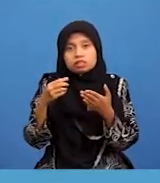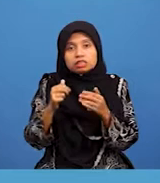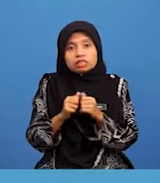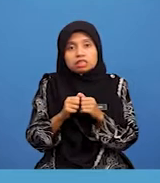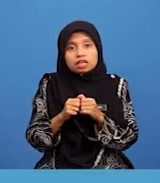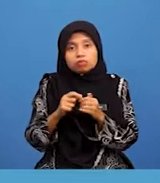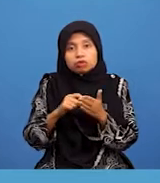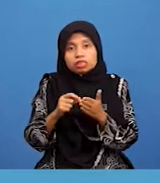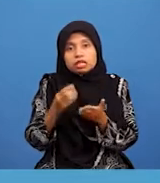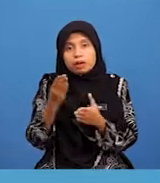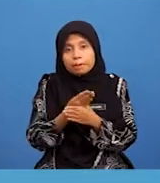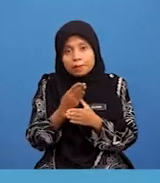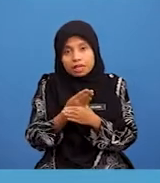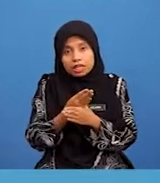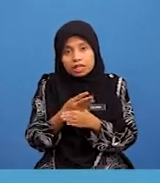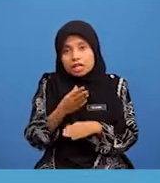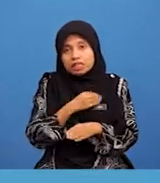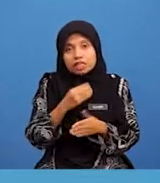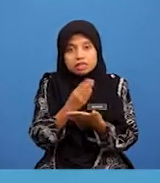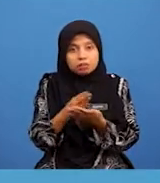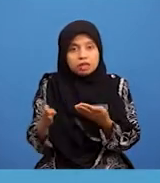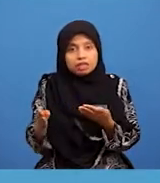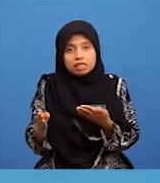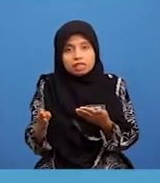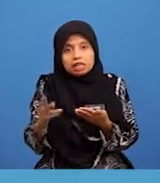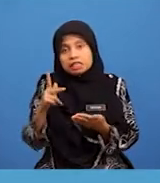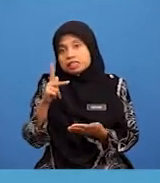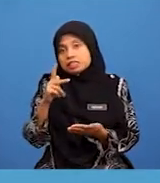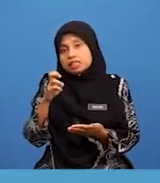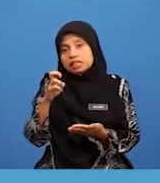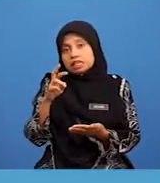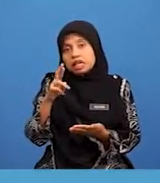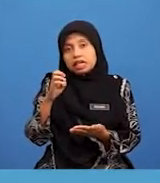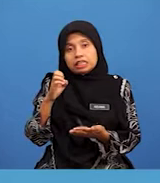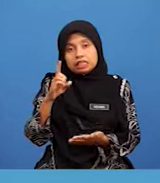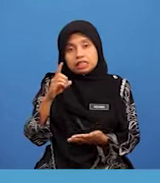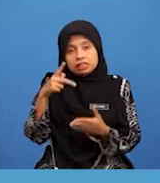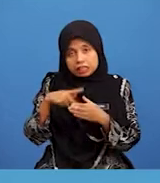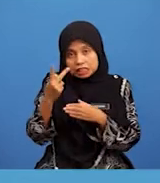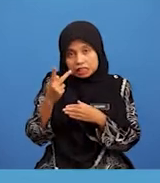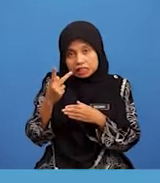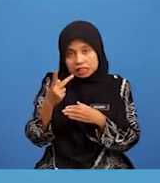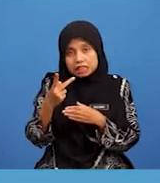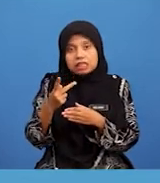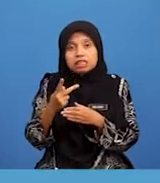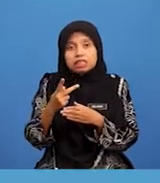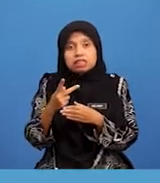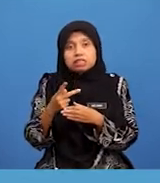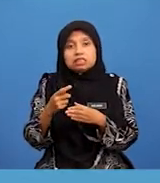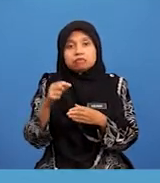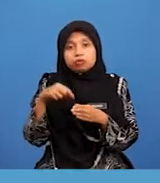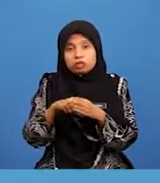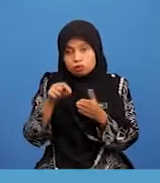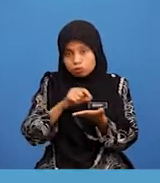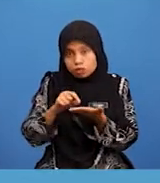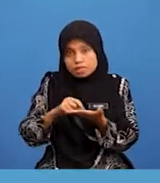realisasi akan direkod dengan butiran bank. Dan di bahagian kredit akaun bank pula